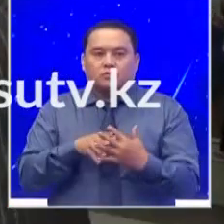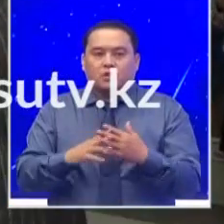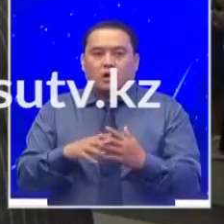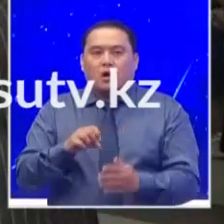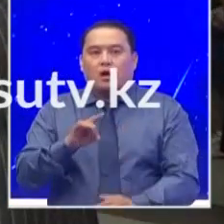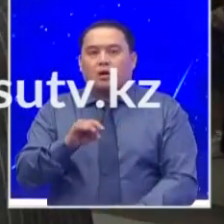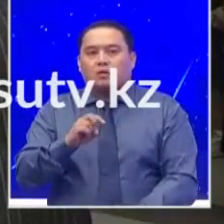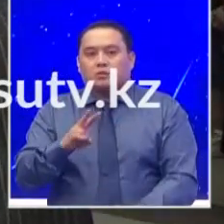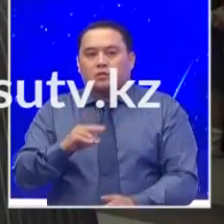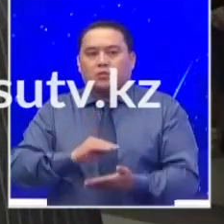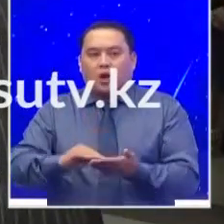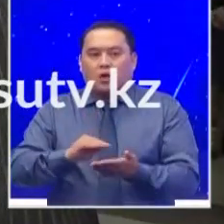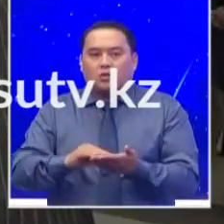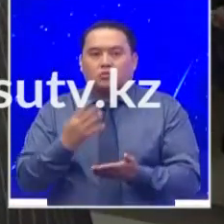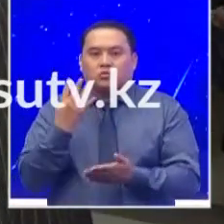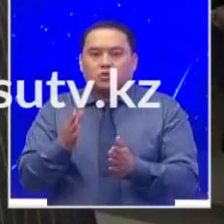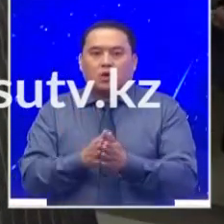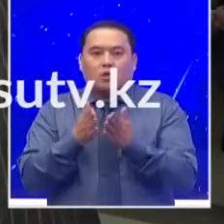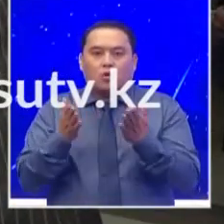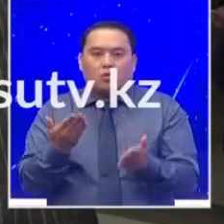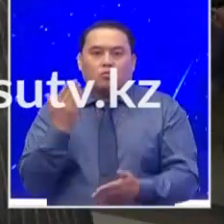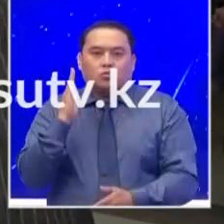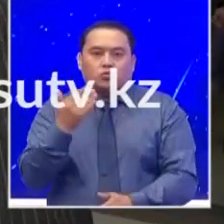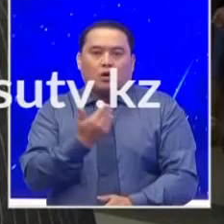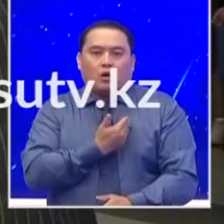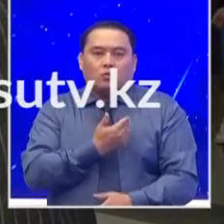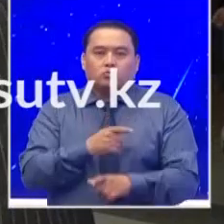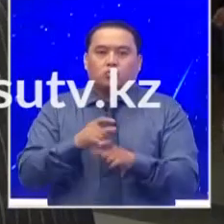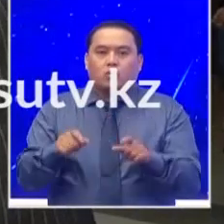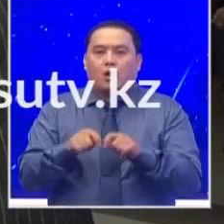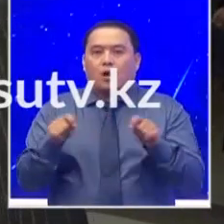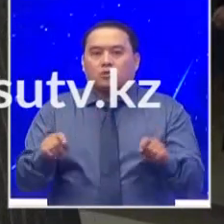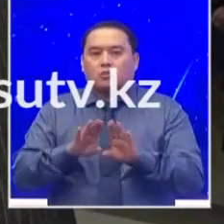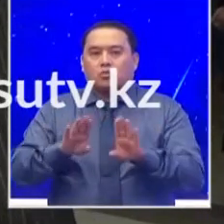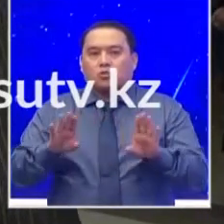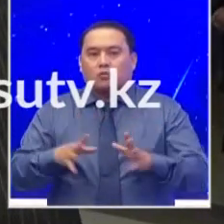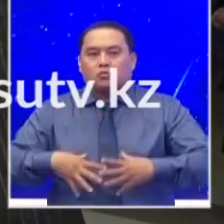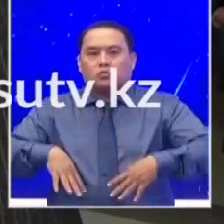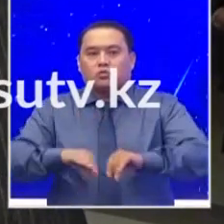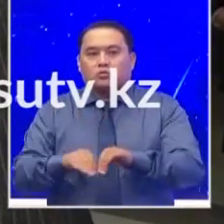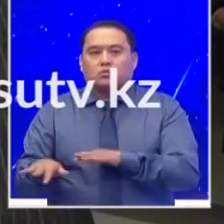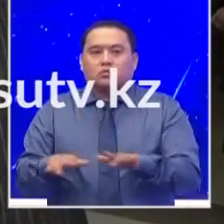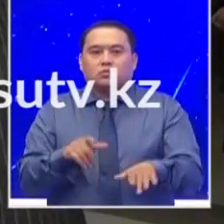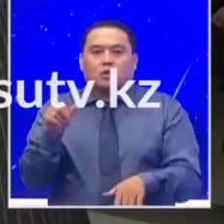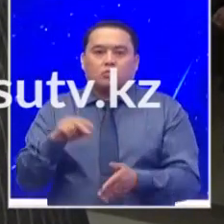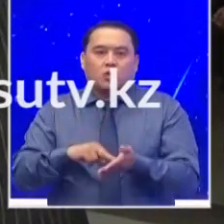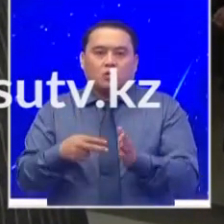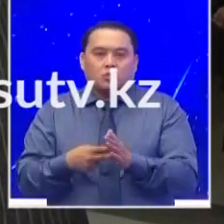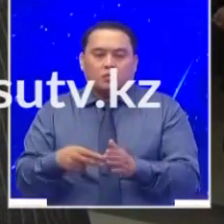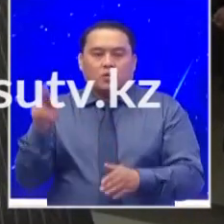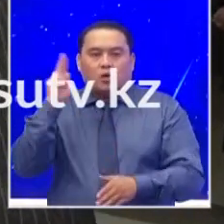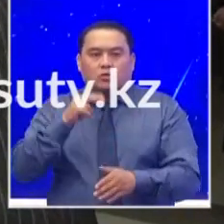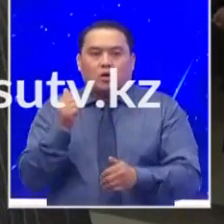Арасан. Написал про него 4 книги. В будущем хотим в данной школе открыть кабинет музея общественного деятеля. Также в планах одаренным